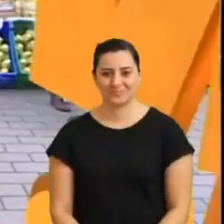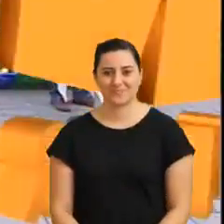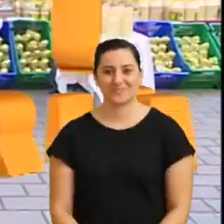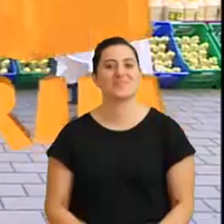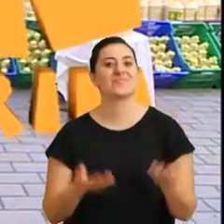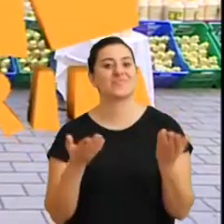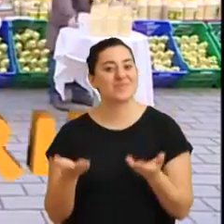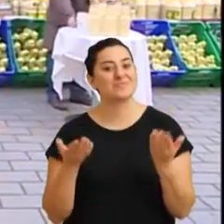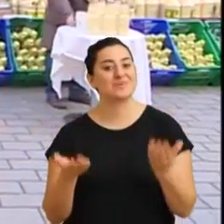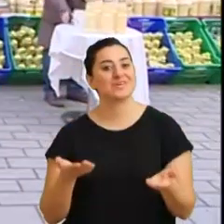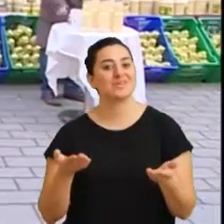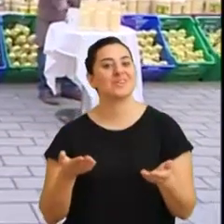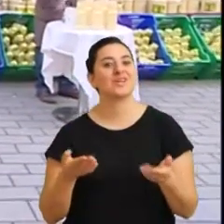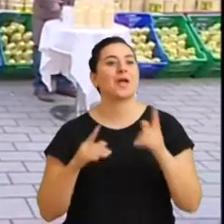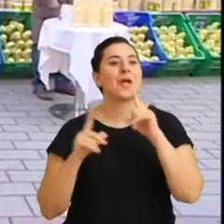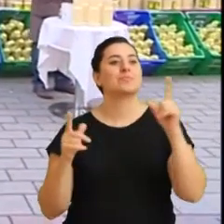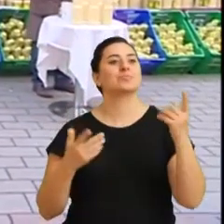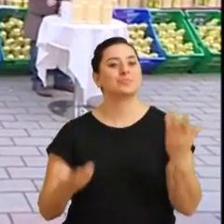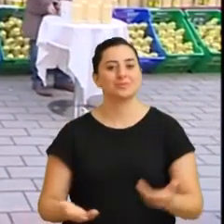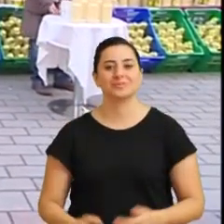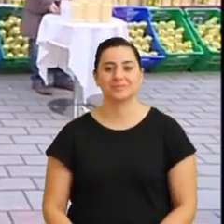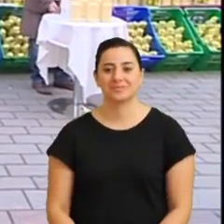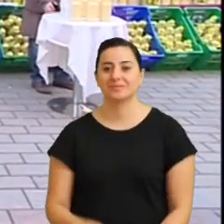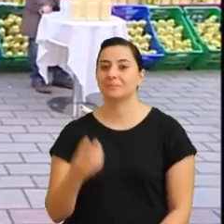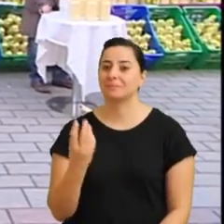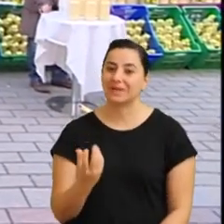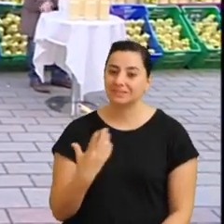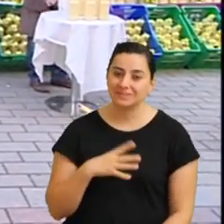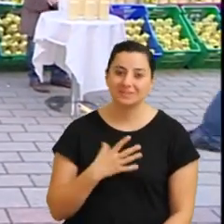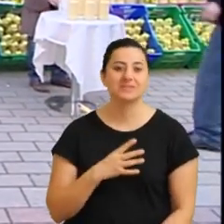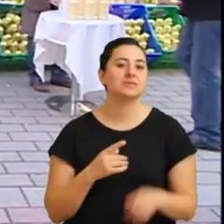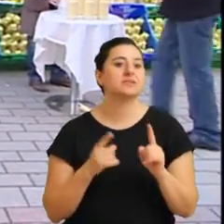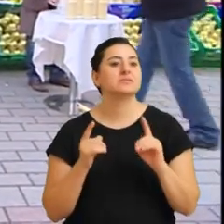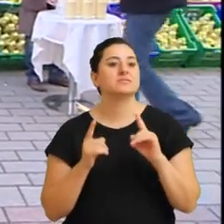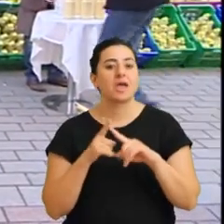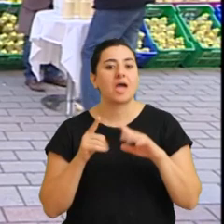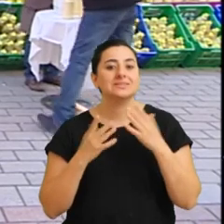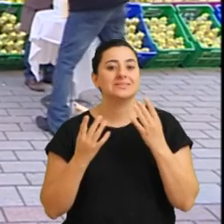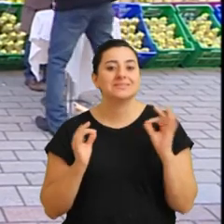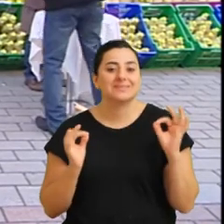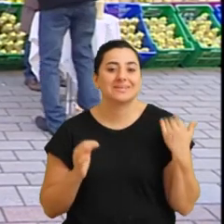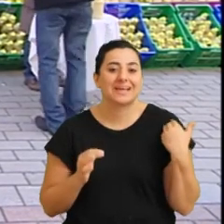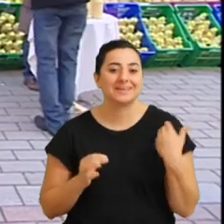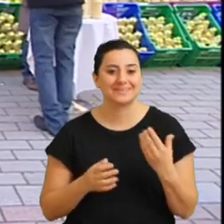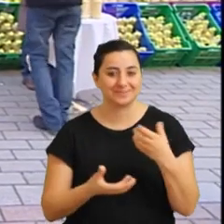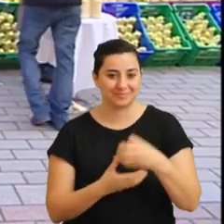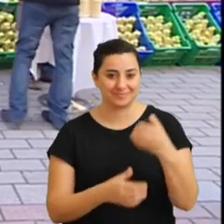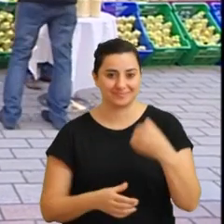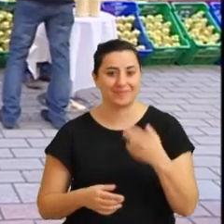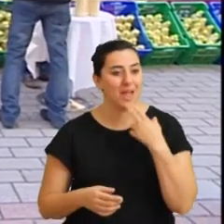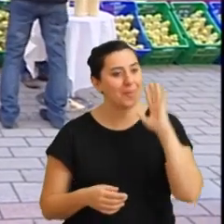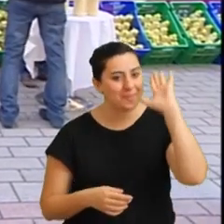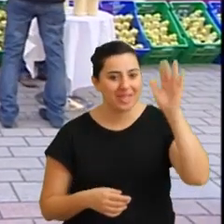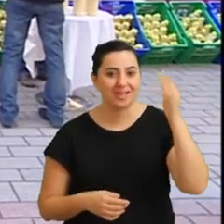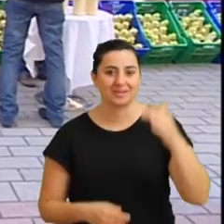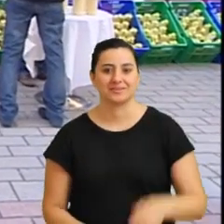buyurun, buyurun. Hadi buyurun. Buyurun. Bardak mı istersiniz? Buyurun taze bozalar. Şişe, bu şişelerden abla, mi? Abla gel. Tamam. Abla